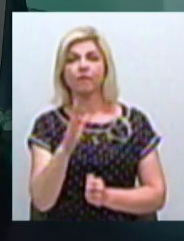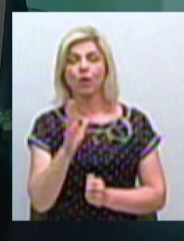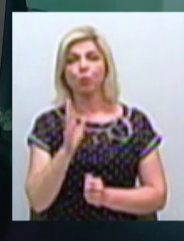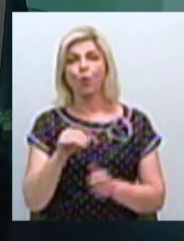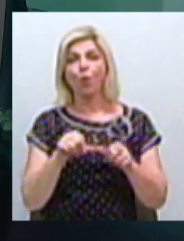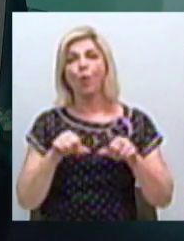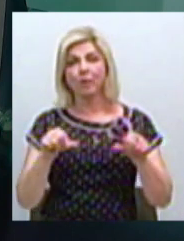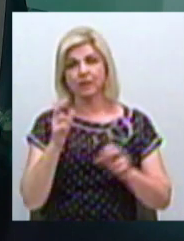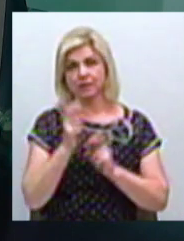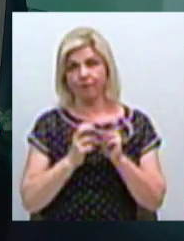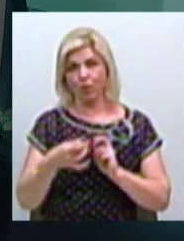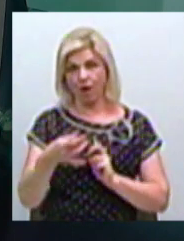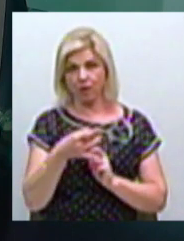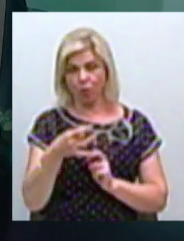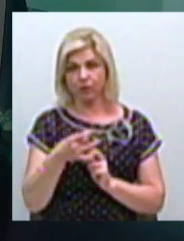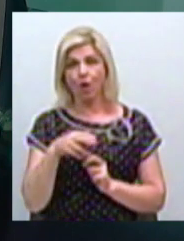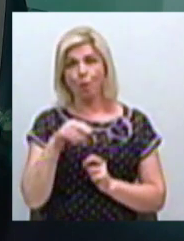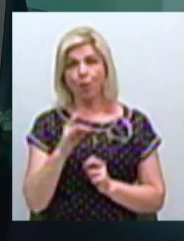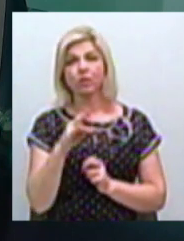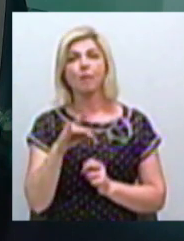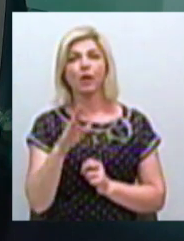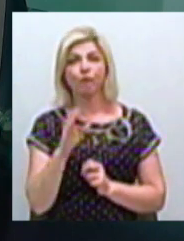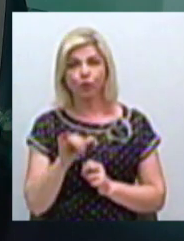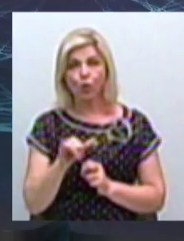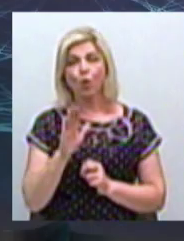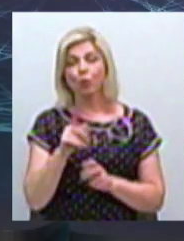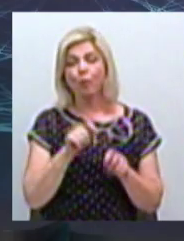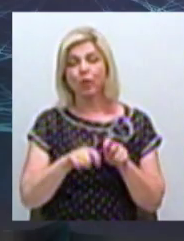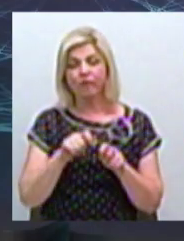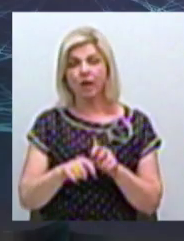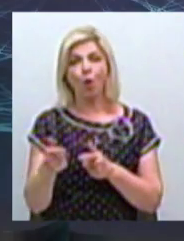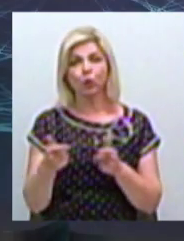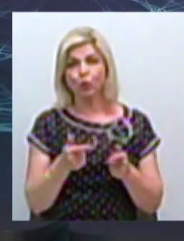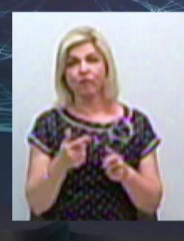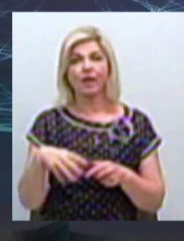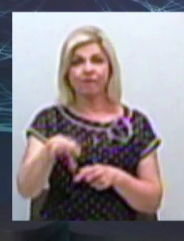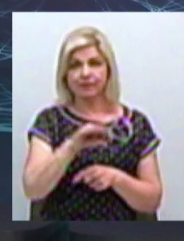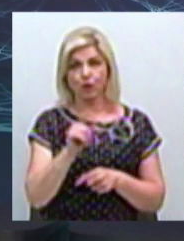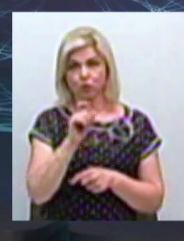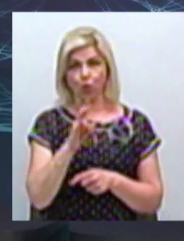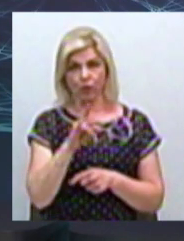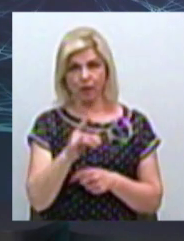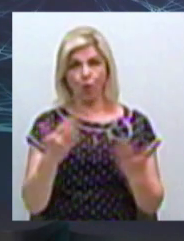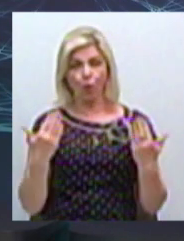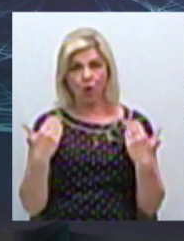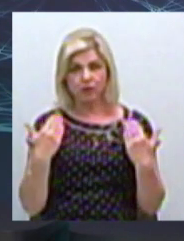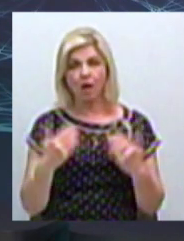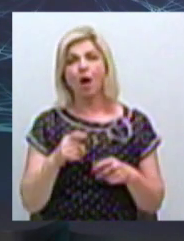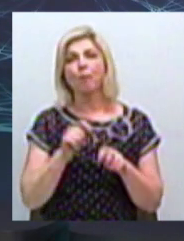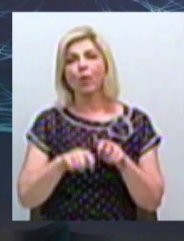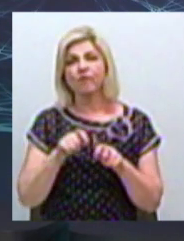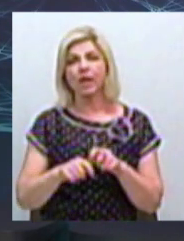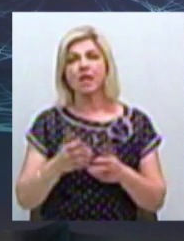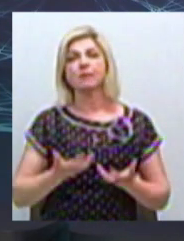комиссия Заводского района по Намойву. То есть будем проверять готовность этих вот зон всех отдыха, будем проверять готовность спасательных